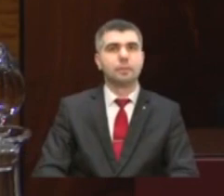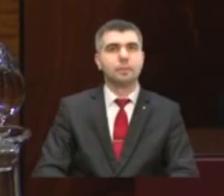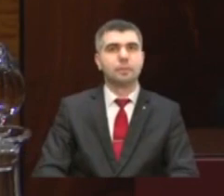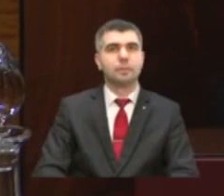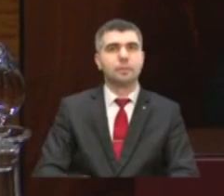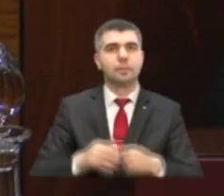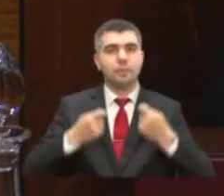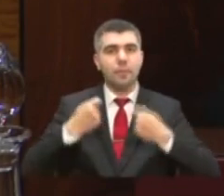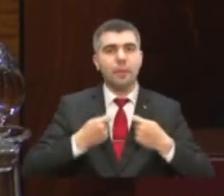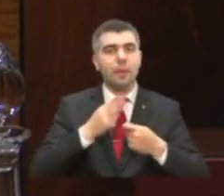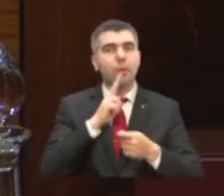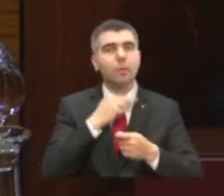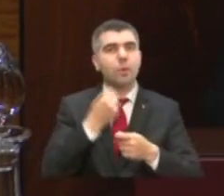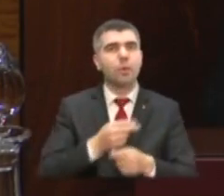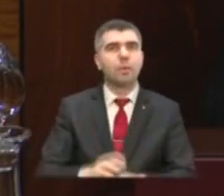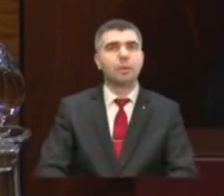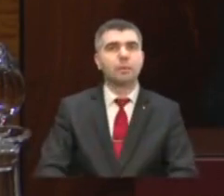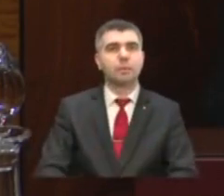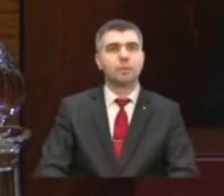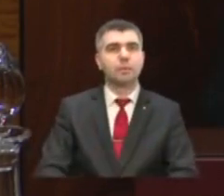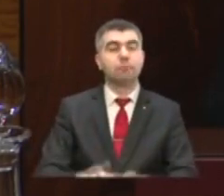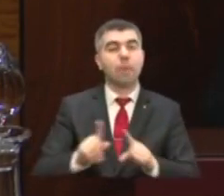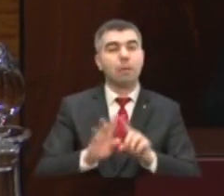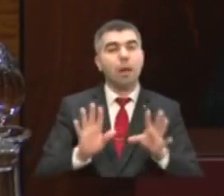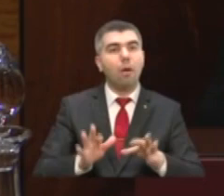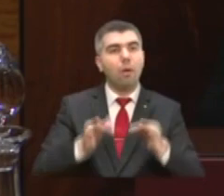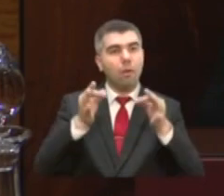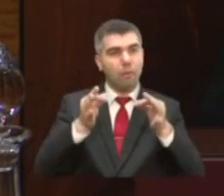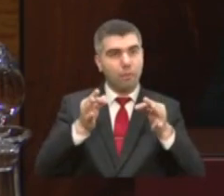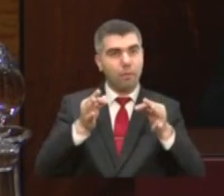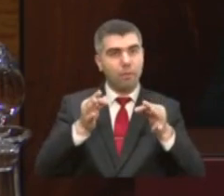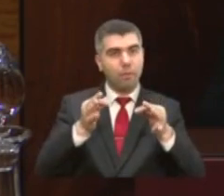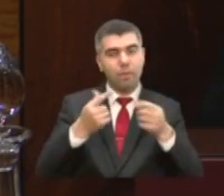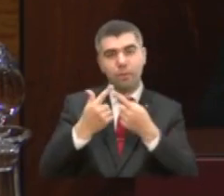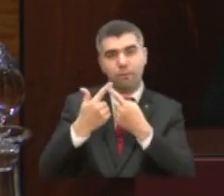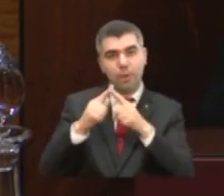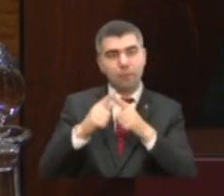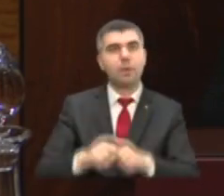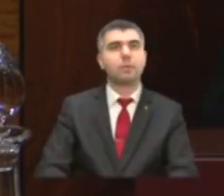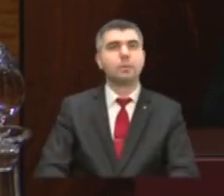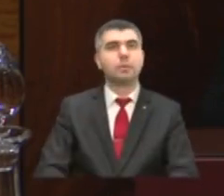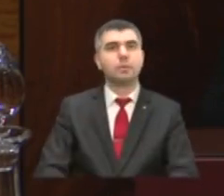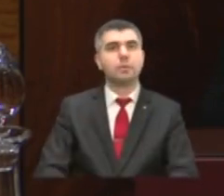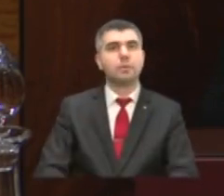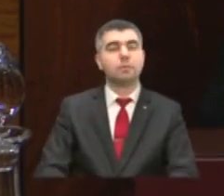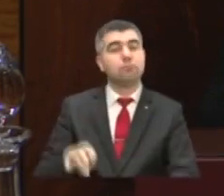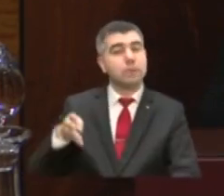سيد رئيس الحكومة المحترم، كيتبين من خلال التدخل ديالكم أنه